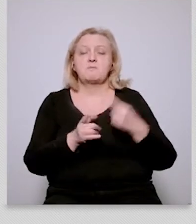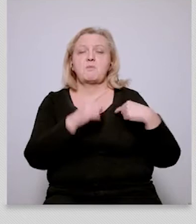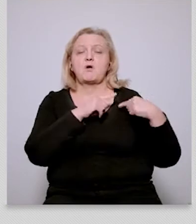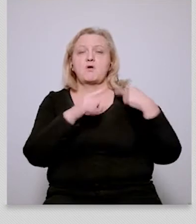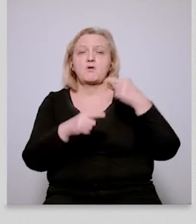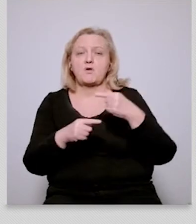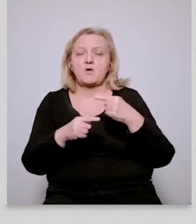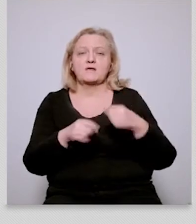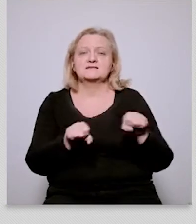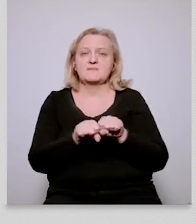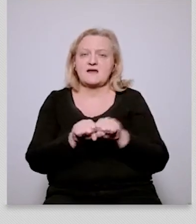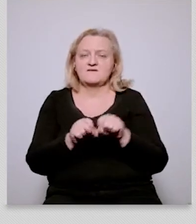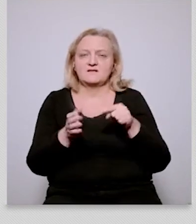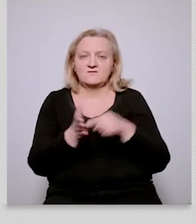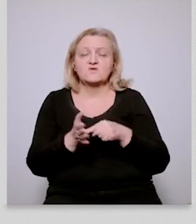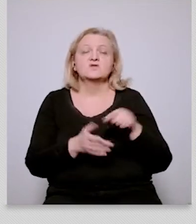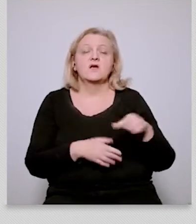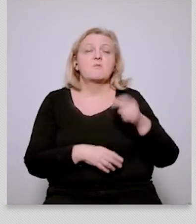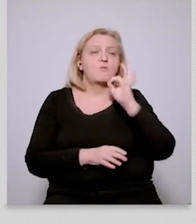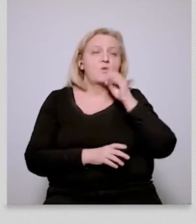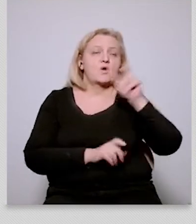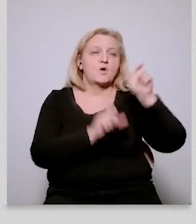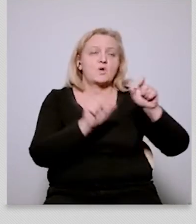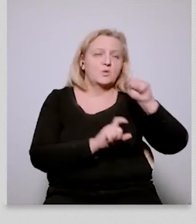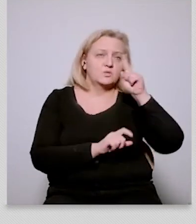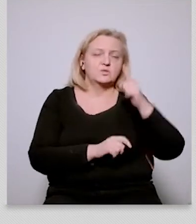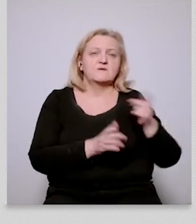młodych ludzi z jednej strony, a z drugiej strony